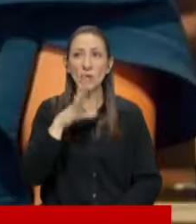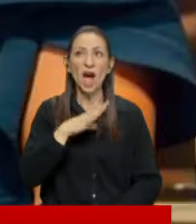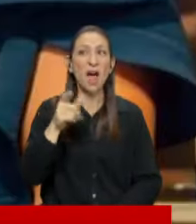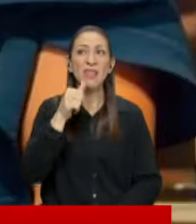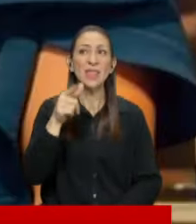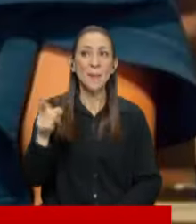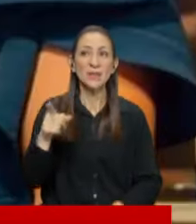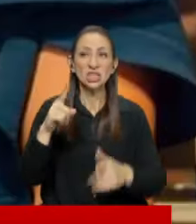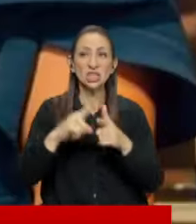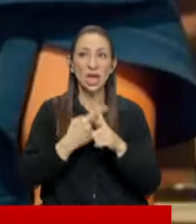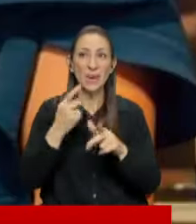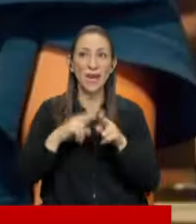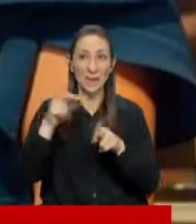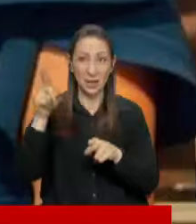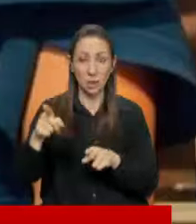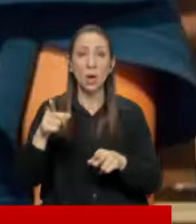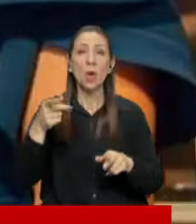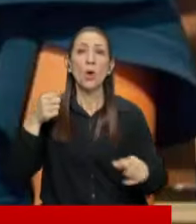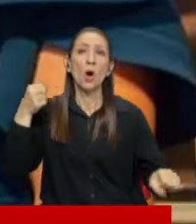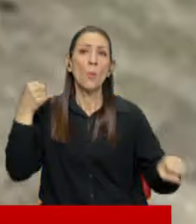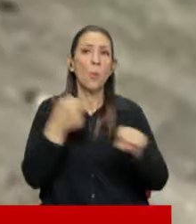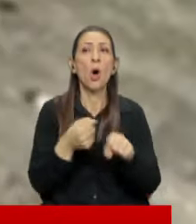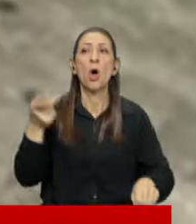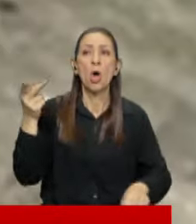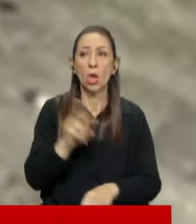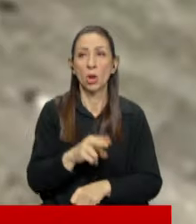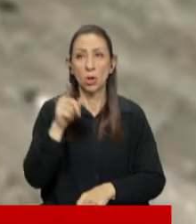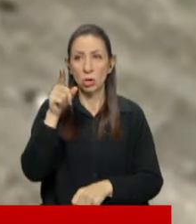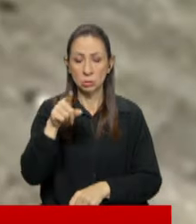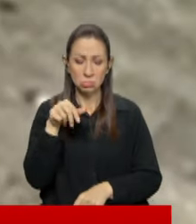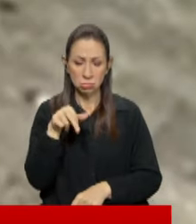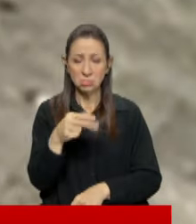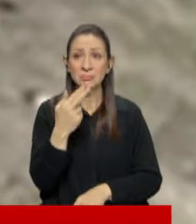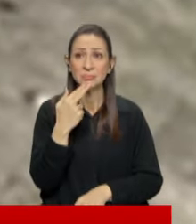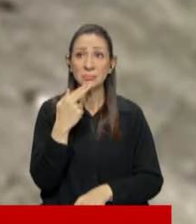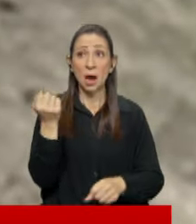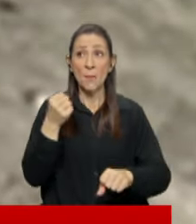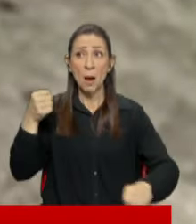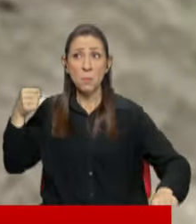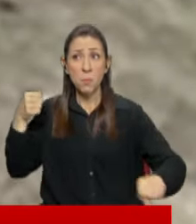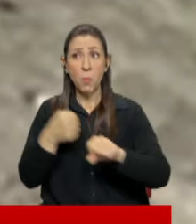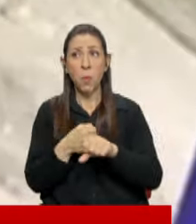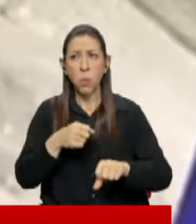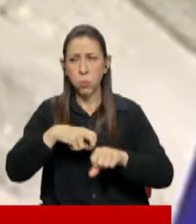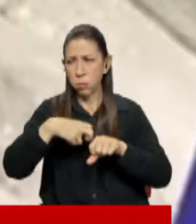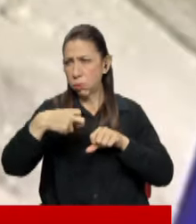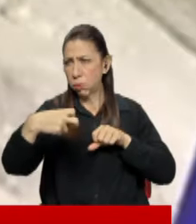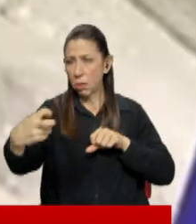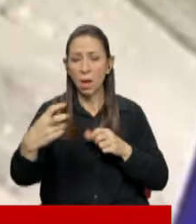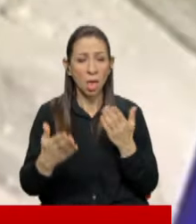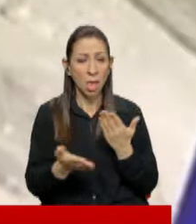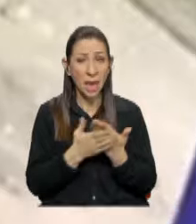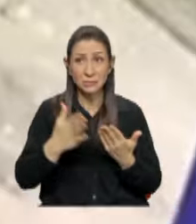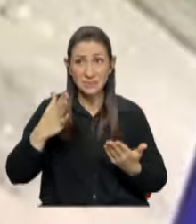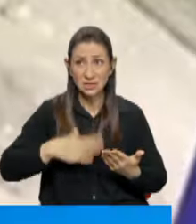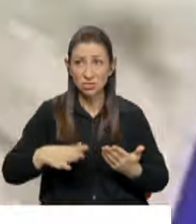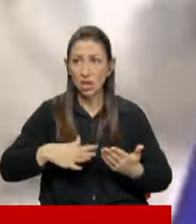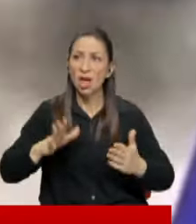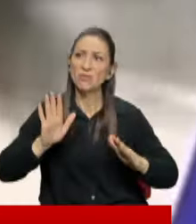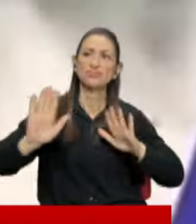etkisindeki Jeremy Camilleri'nin kurbanı oldu. Camilleri kaldırımda yürüyen Kaya'ya aracıyla çarpmış, yardım etmek isteyenlere